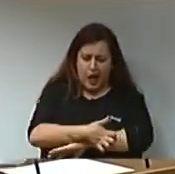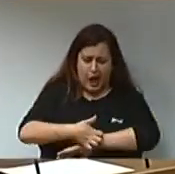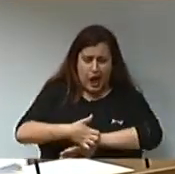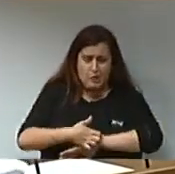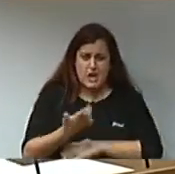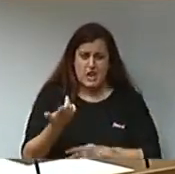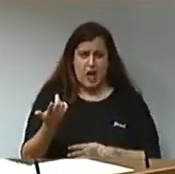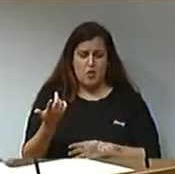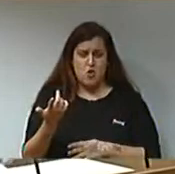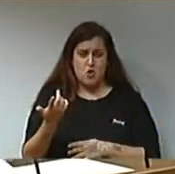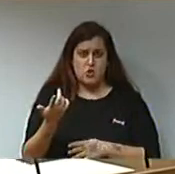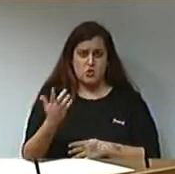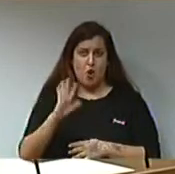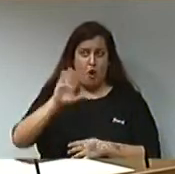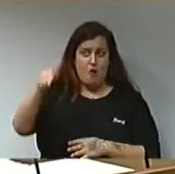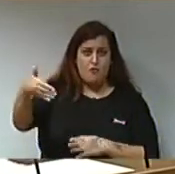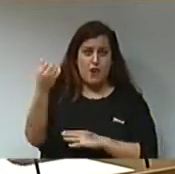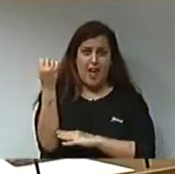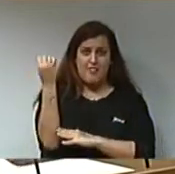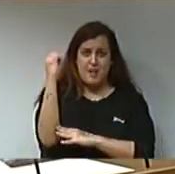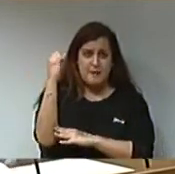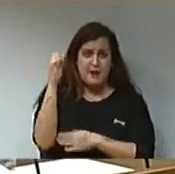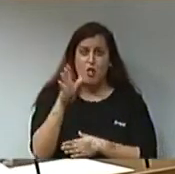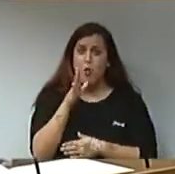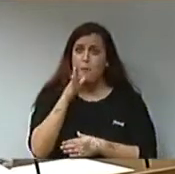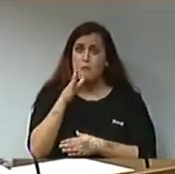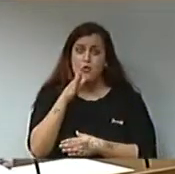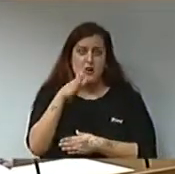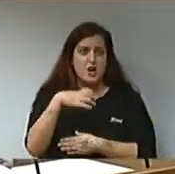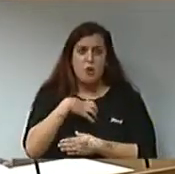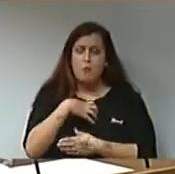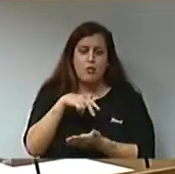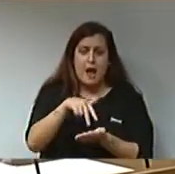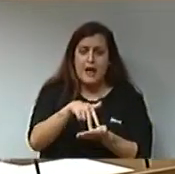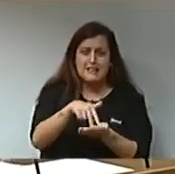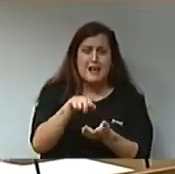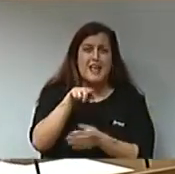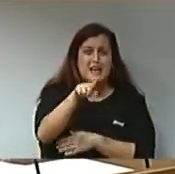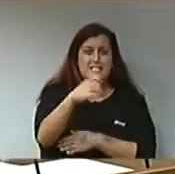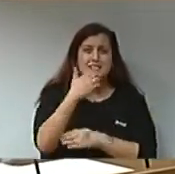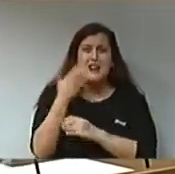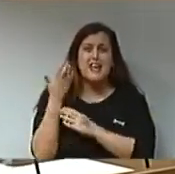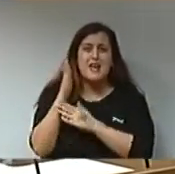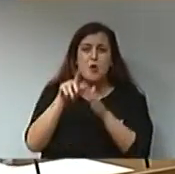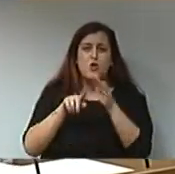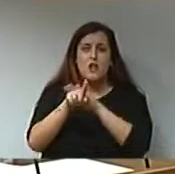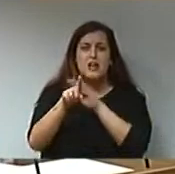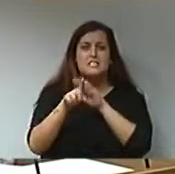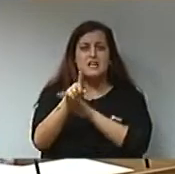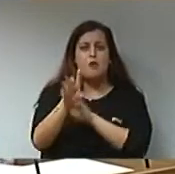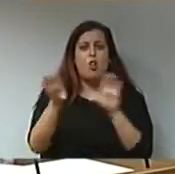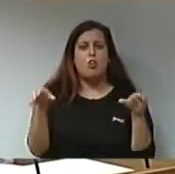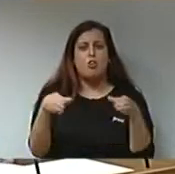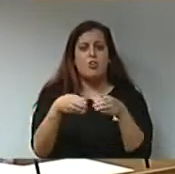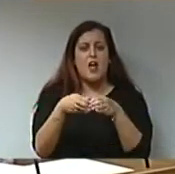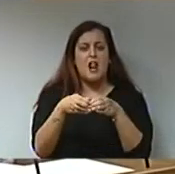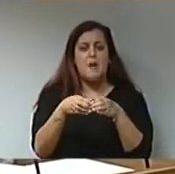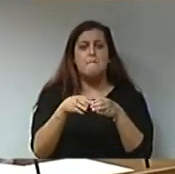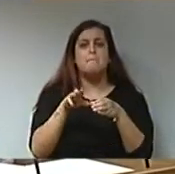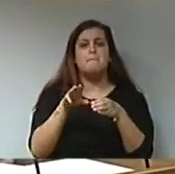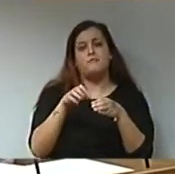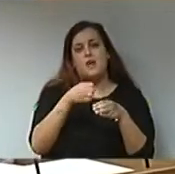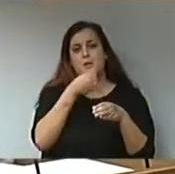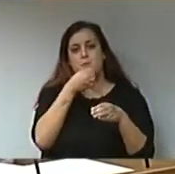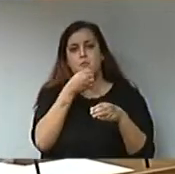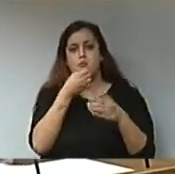estaven fora del mercat perquè no podien estar. Eixe és l'exemple de gestió del Partit Popular. Eixe és